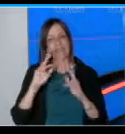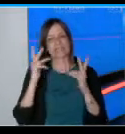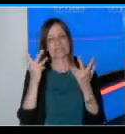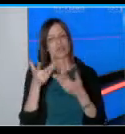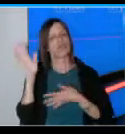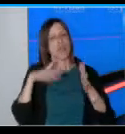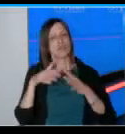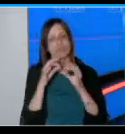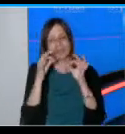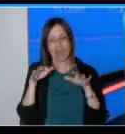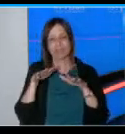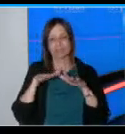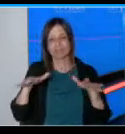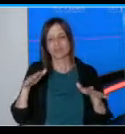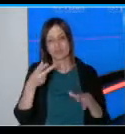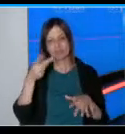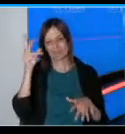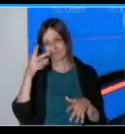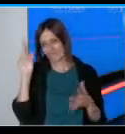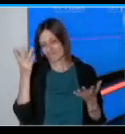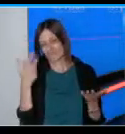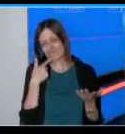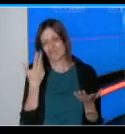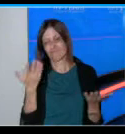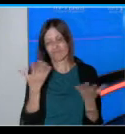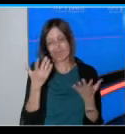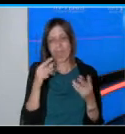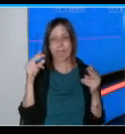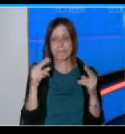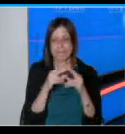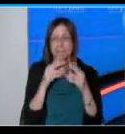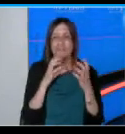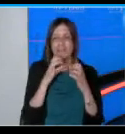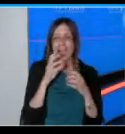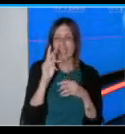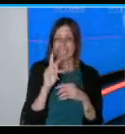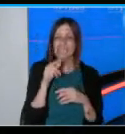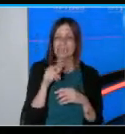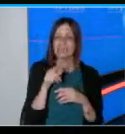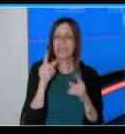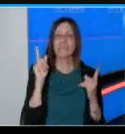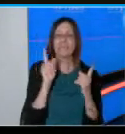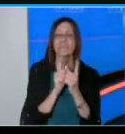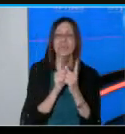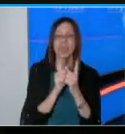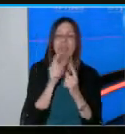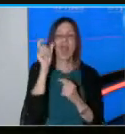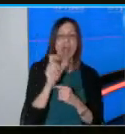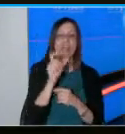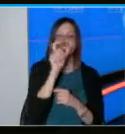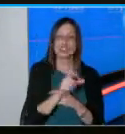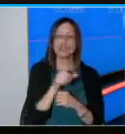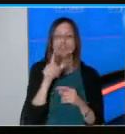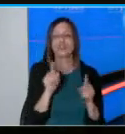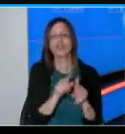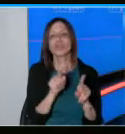והאלימות מתחילה לגלוש עוד ועוד ועוד. צריך להגיד מה שקרה, המפגש בכפר קסם הוא בעצם מול אנשים שהם